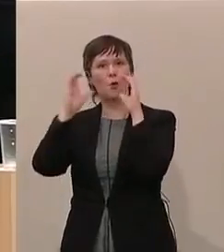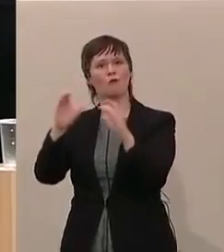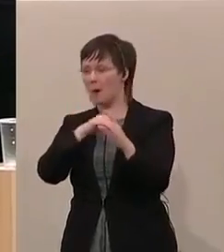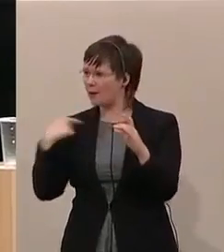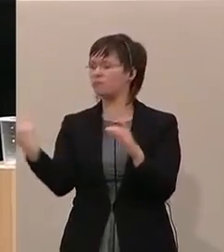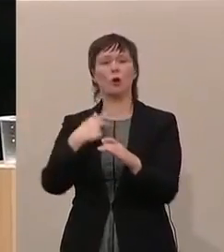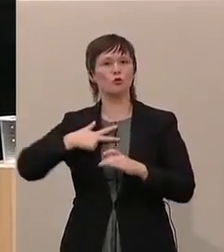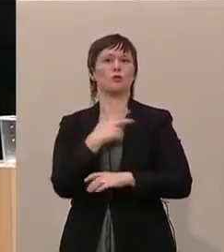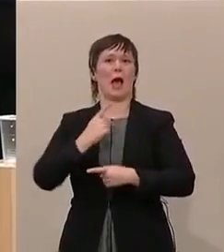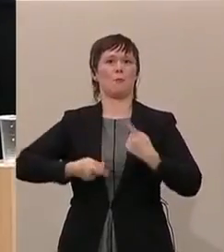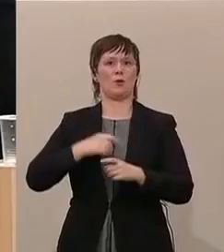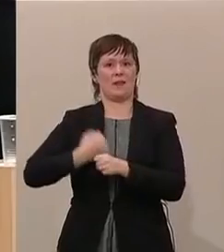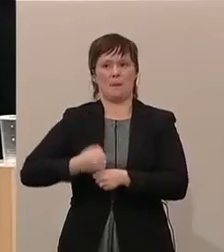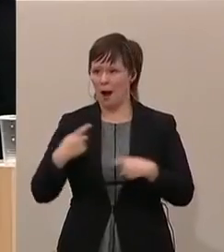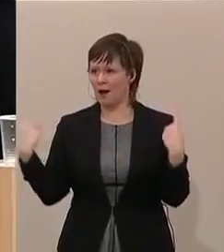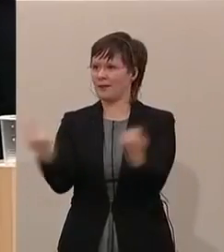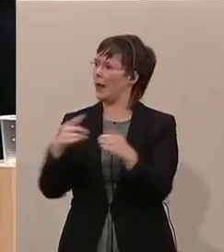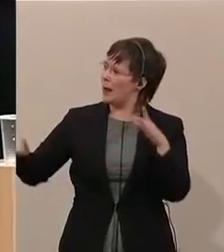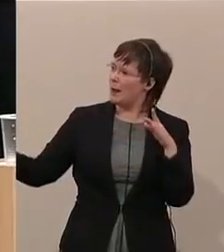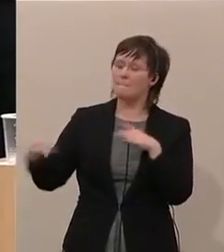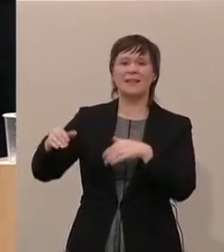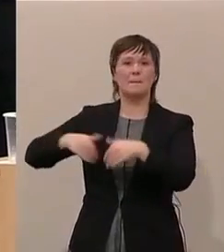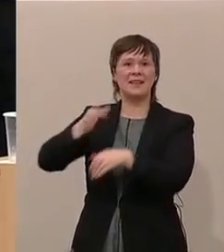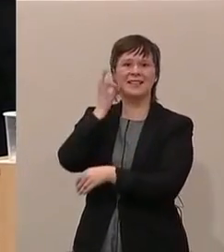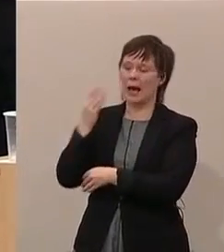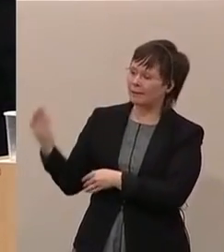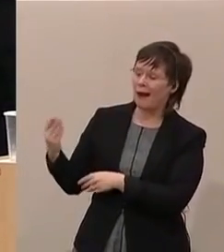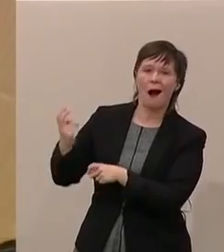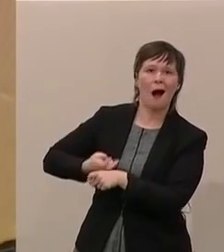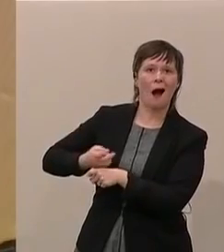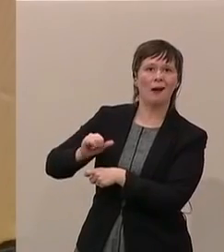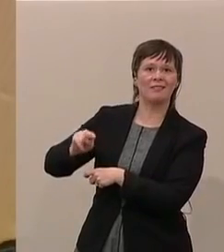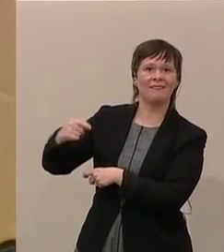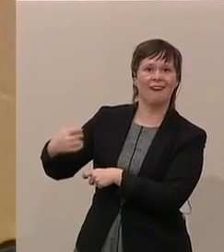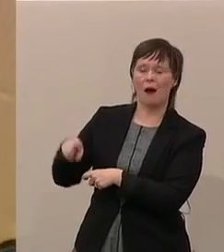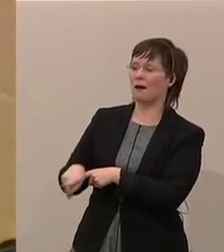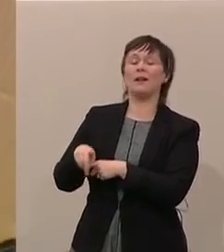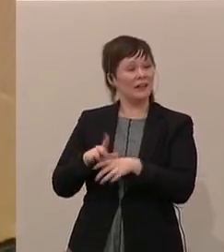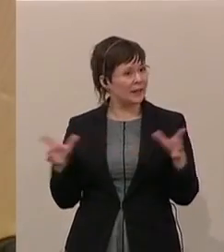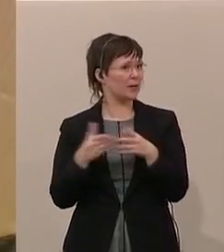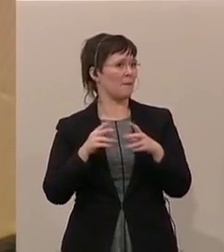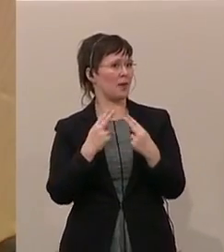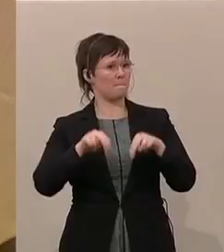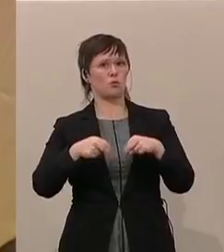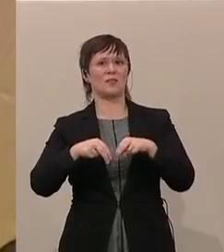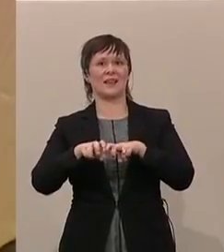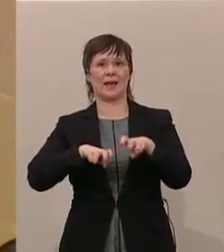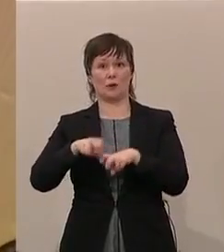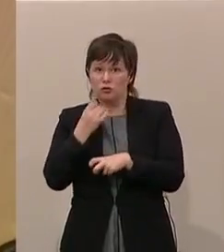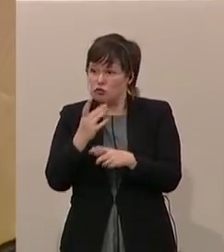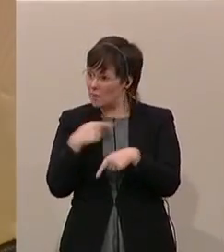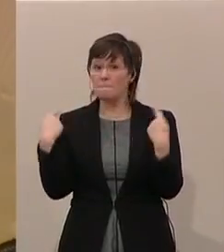Sozialpolitik umsetzen. Mit unserer Ministerin Hartinger, mit der gesamten Bundesregierung. Ja? Und das ist der Befund, der auch stimmt. Und das ist auch